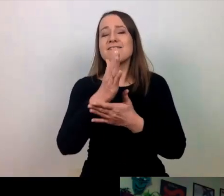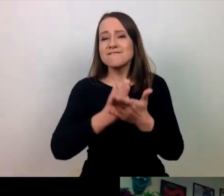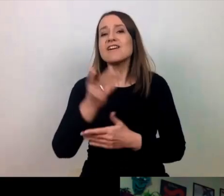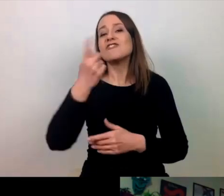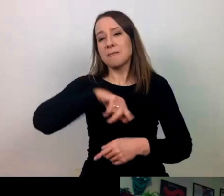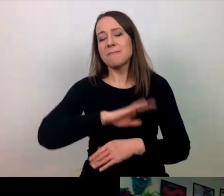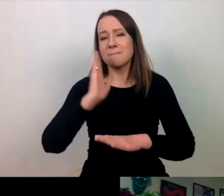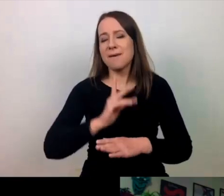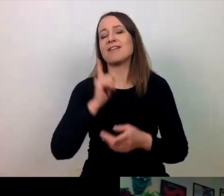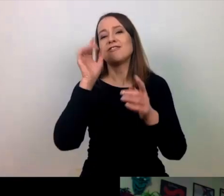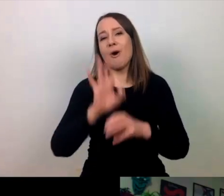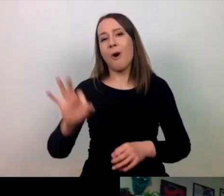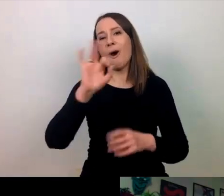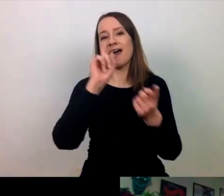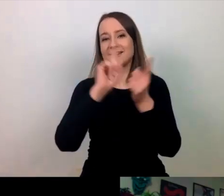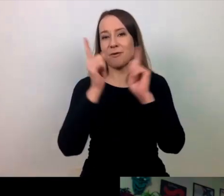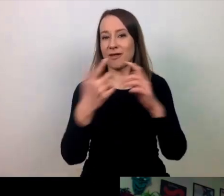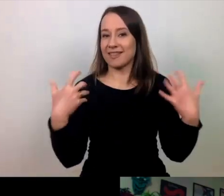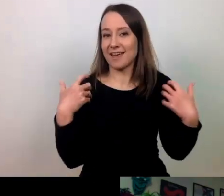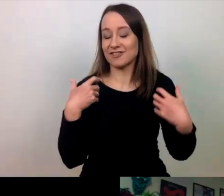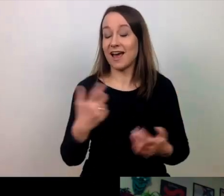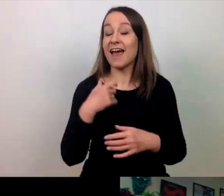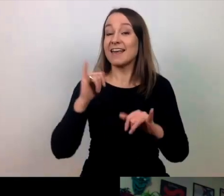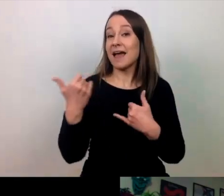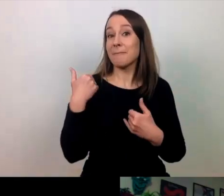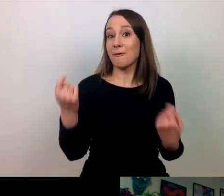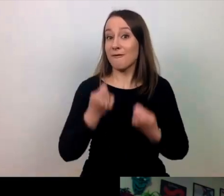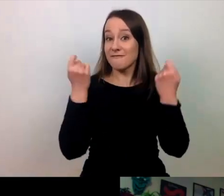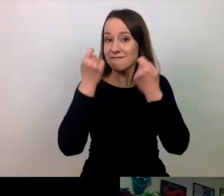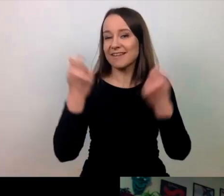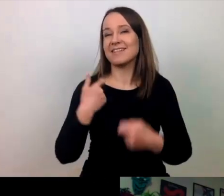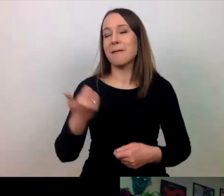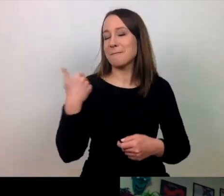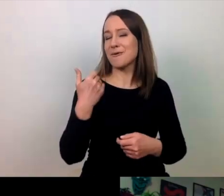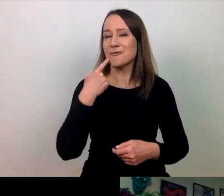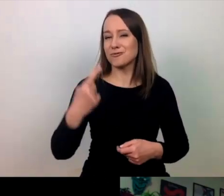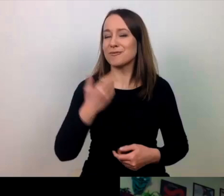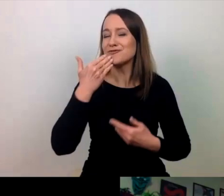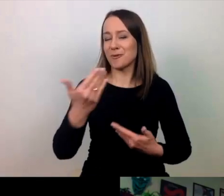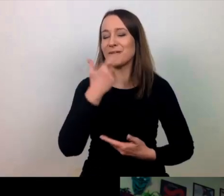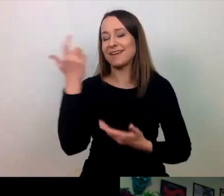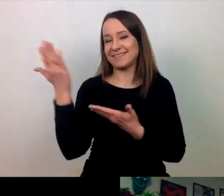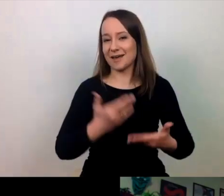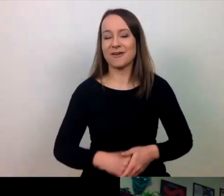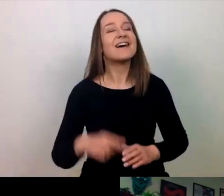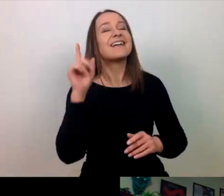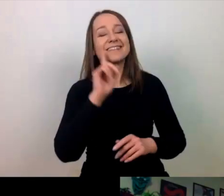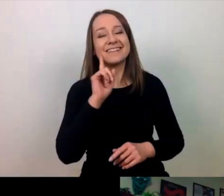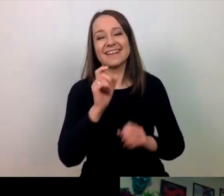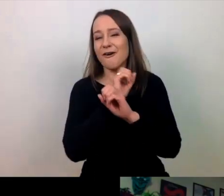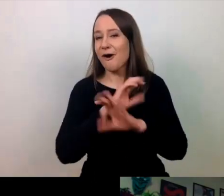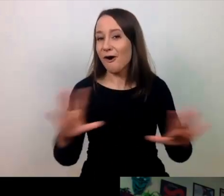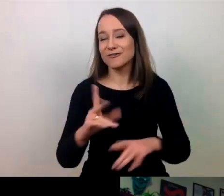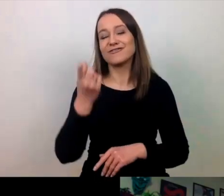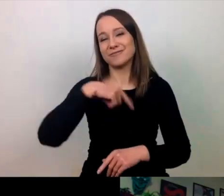okazji festiwalu, bo było naprawdę super. Także cieszę się i dziękuję za zaproszenie. Z taką samą radością wracamy do tych chwil i tak oczywiście planujemy,